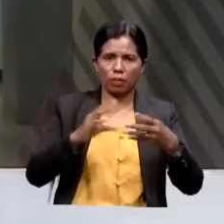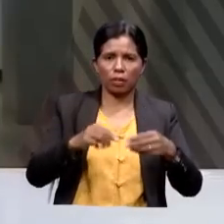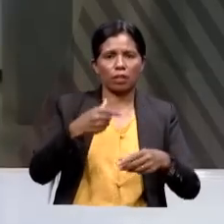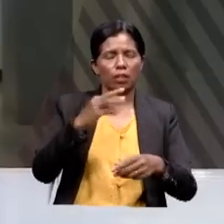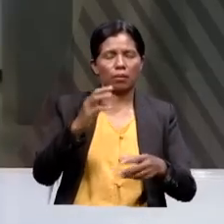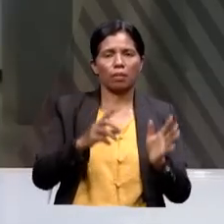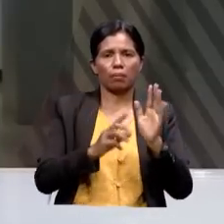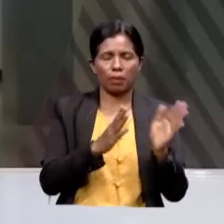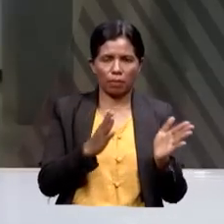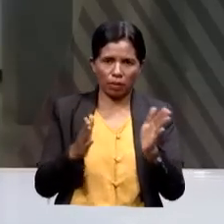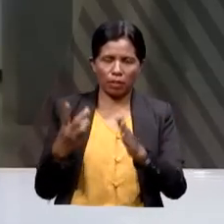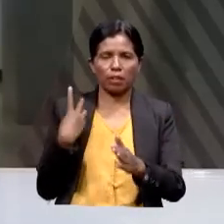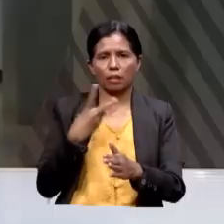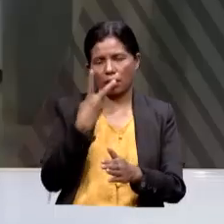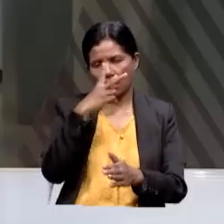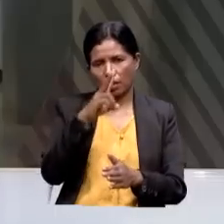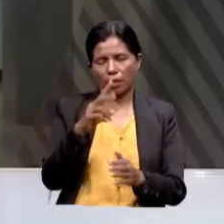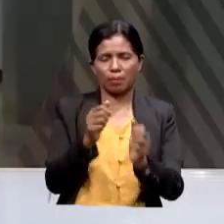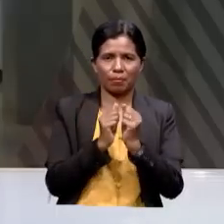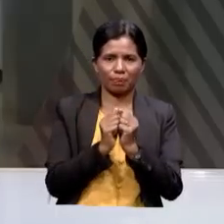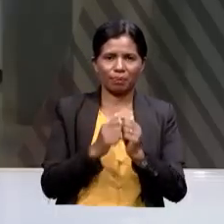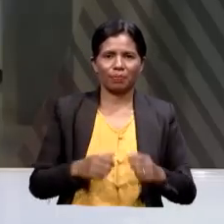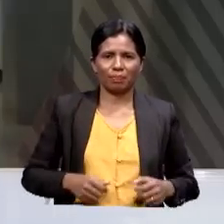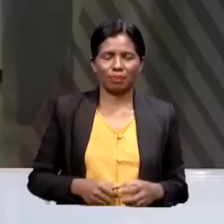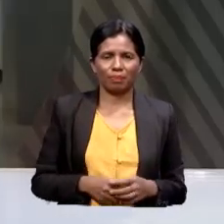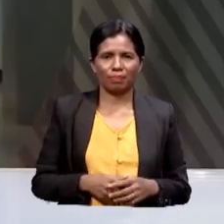una reportaze nida. Tu irmai, ita akompanya motok.